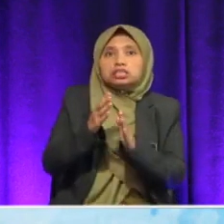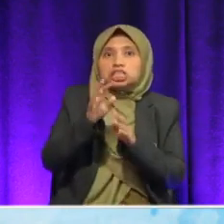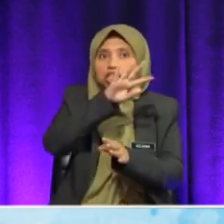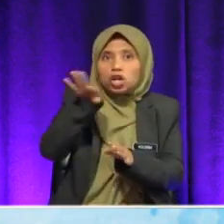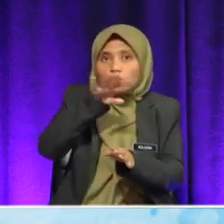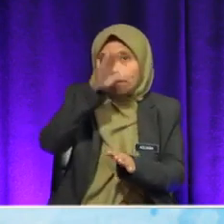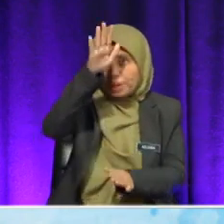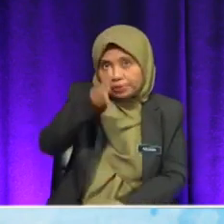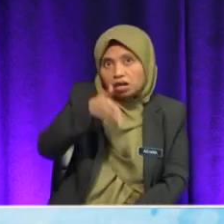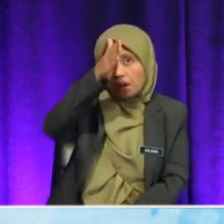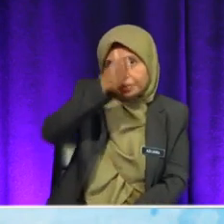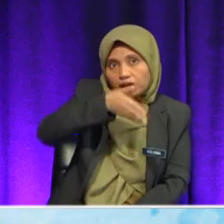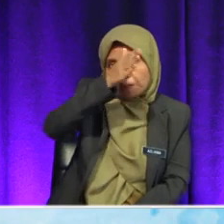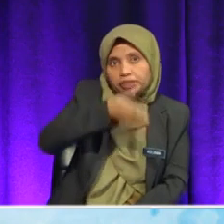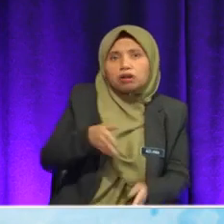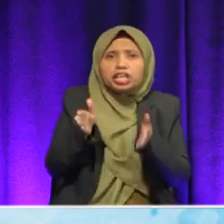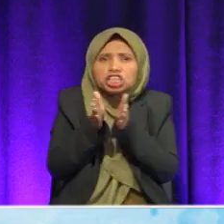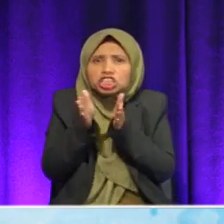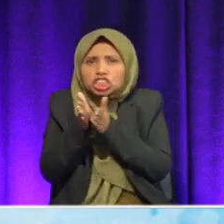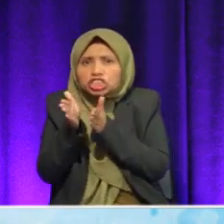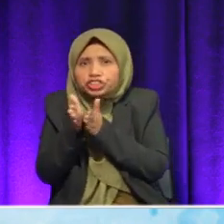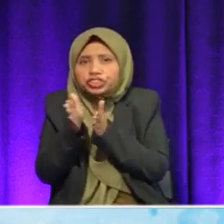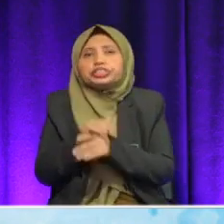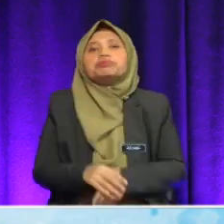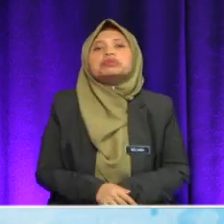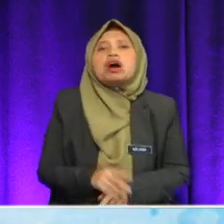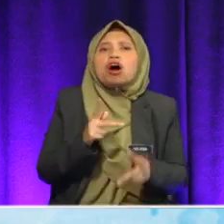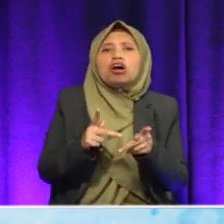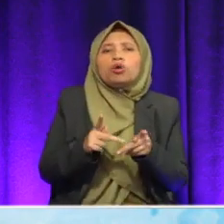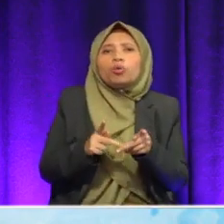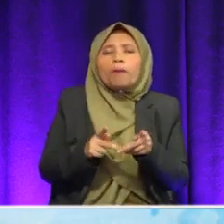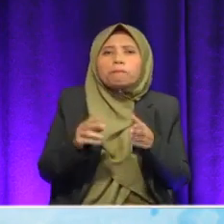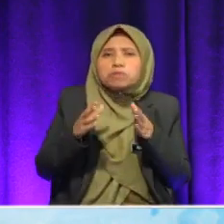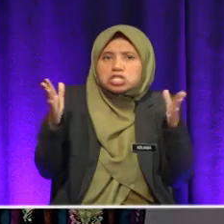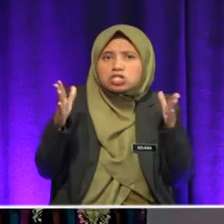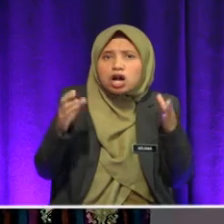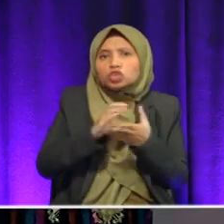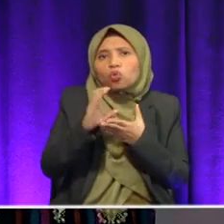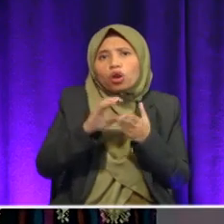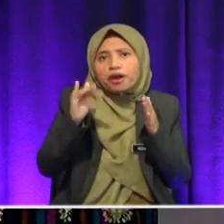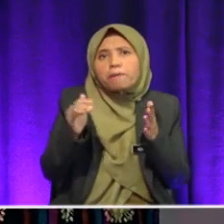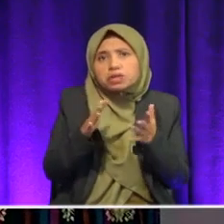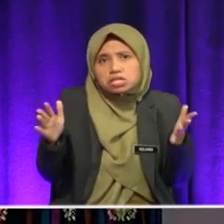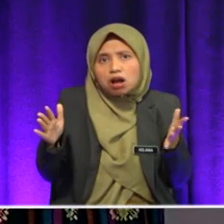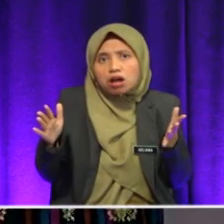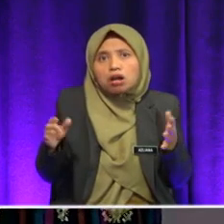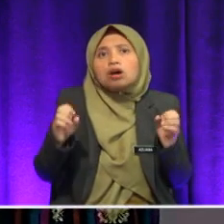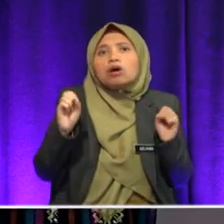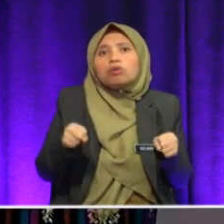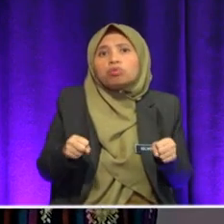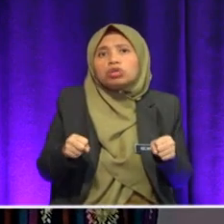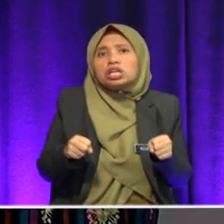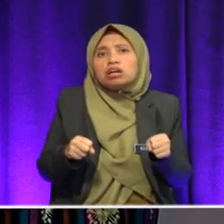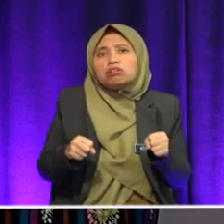yang kecil jangan coret-coret yang besar sebab kalau Tunjukkan corak-corak yang besar boleh menunjukkan